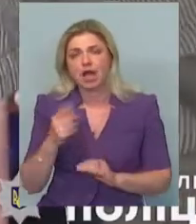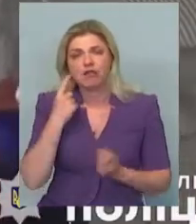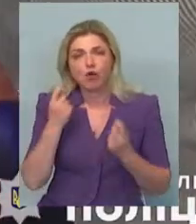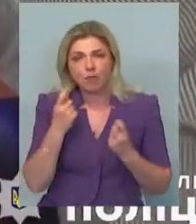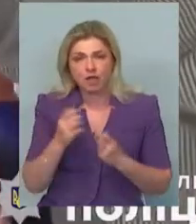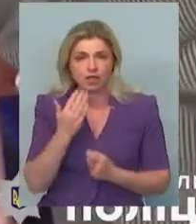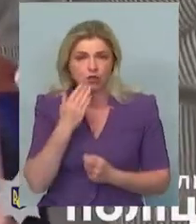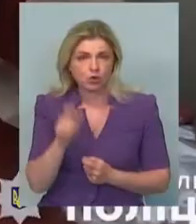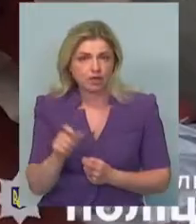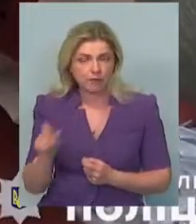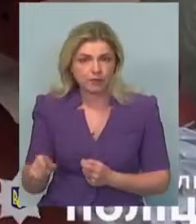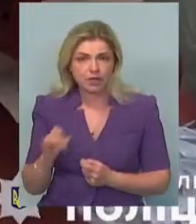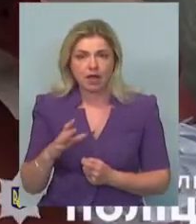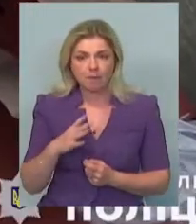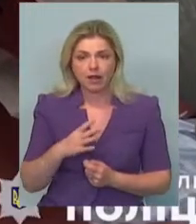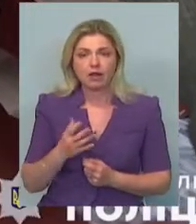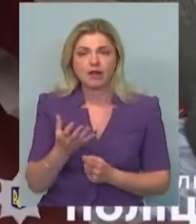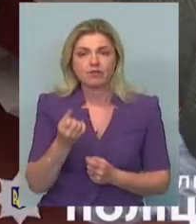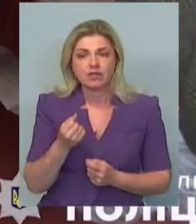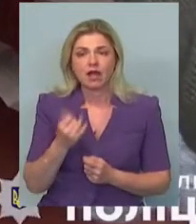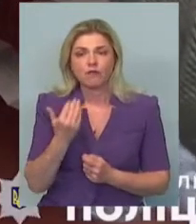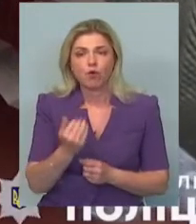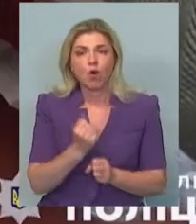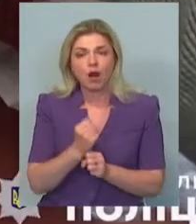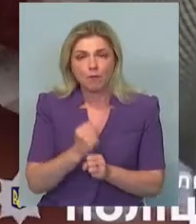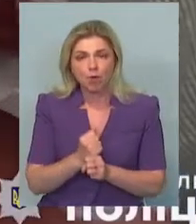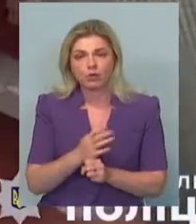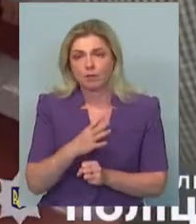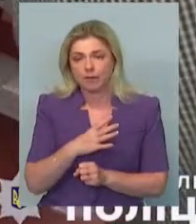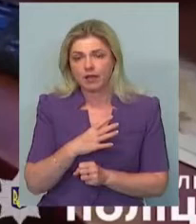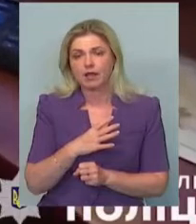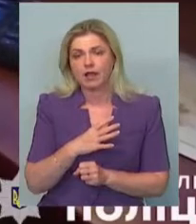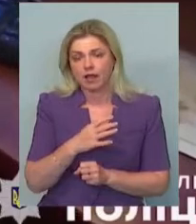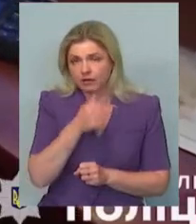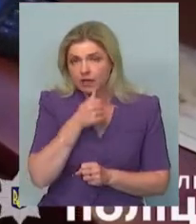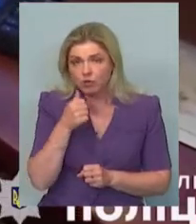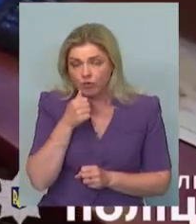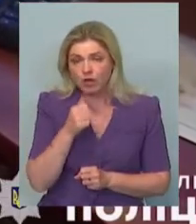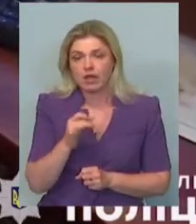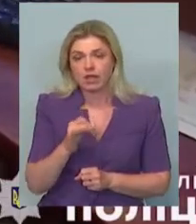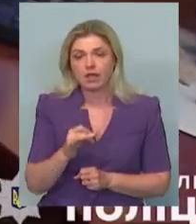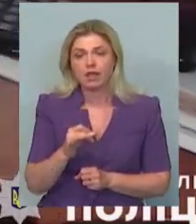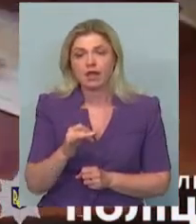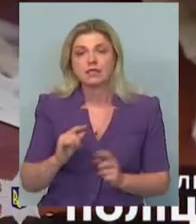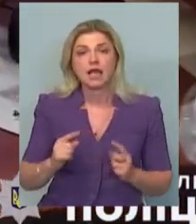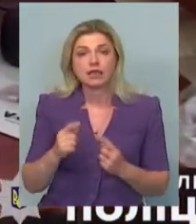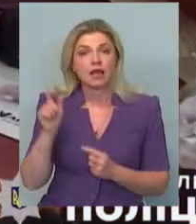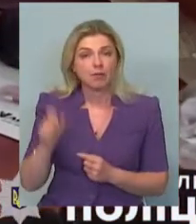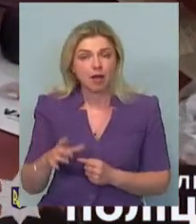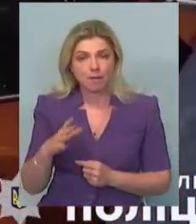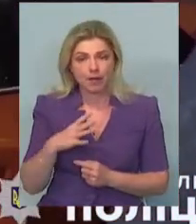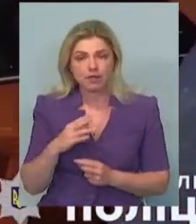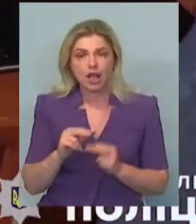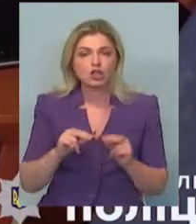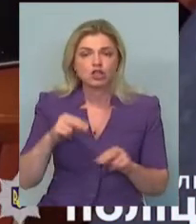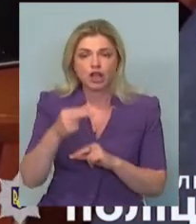підозрюваний спустошував їхні електронні гаманці. Свою діяльність він анонімізував. З метою приховування слідів затриманий здійснював транзакції